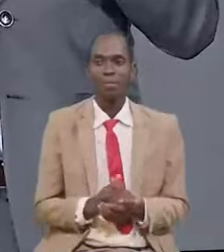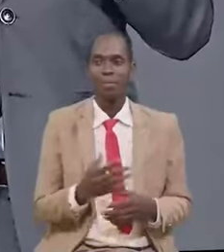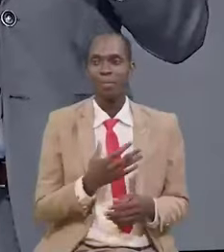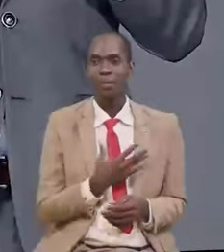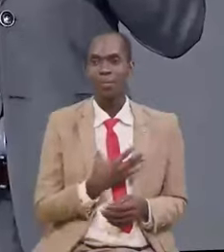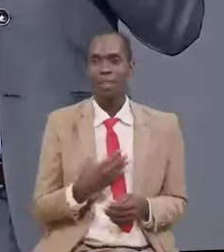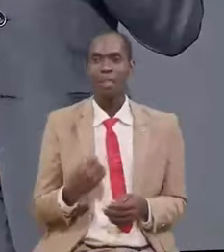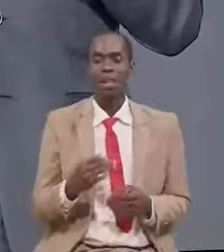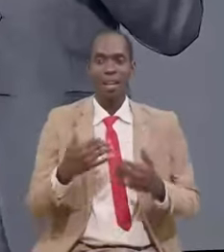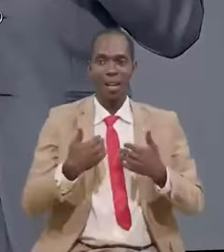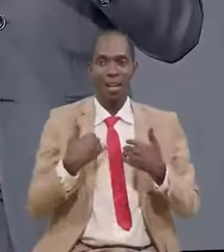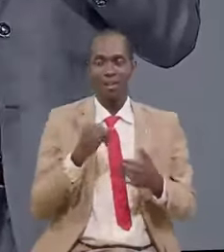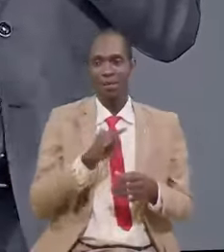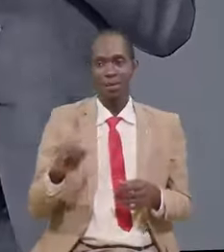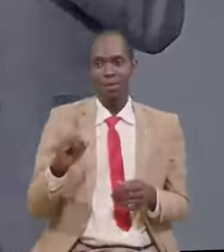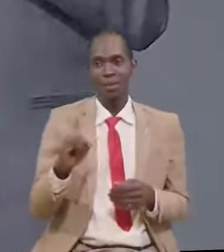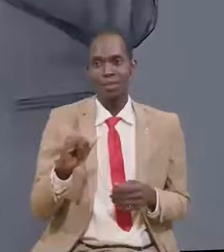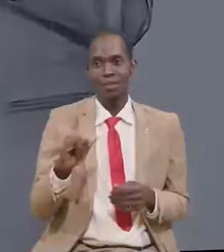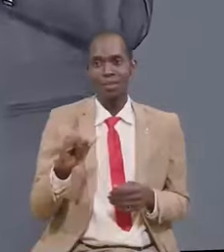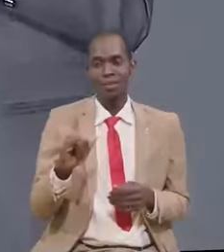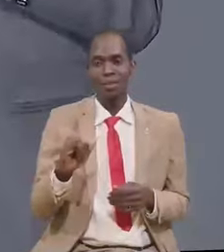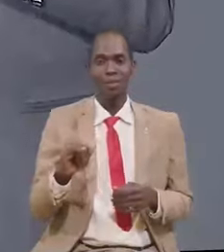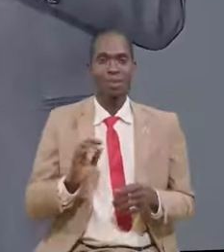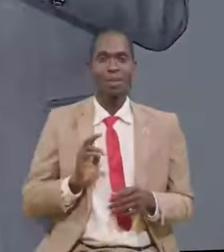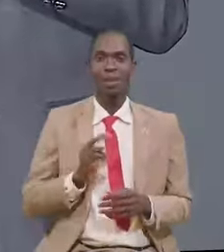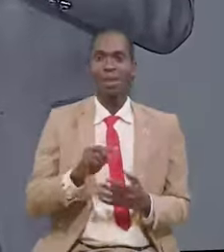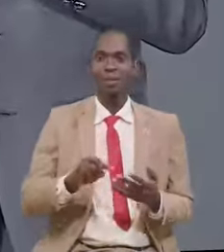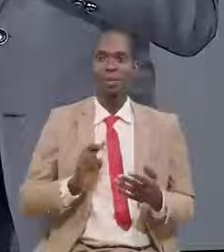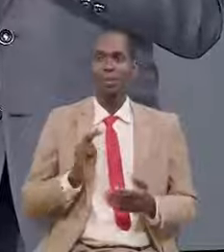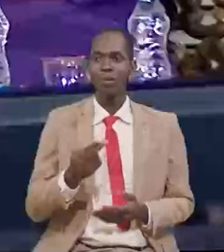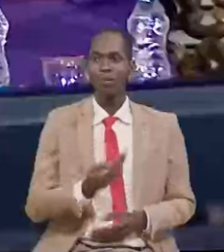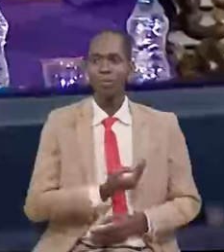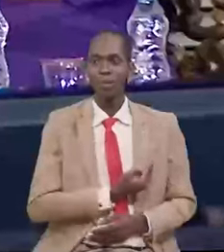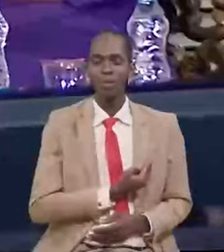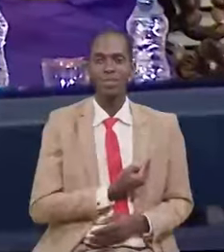Et la voix à Caritas. Tana, premièrement,